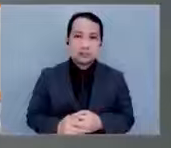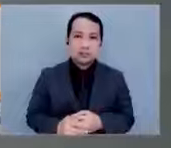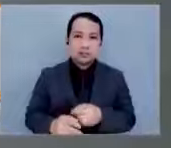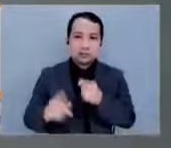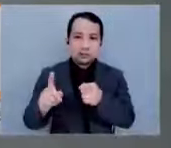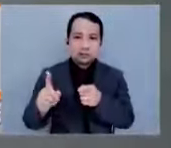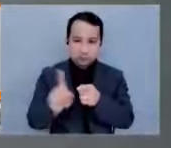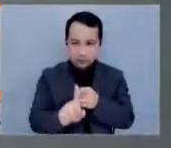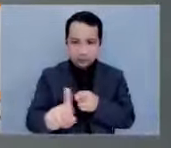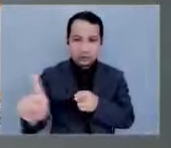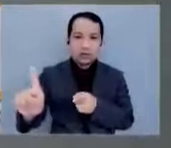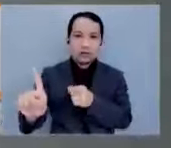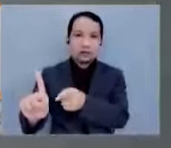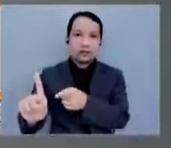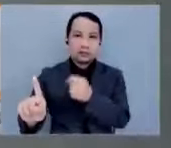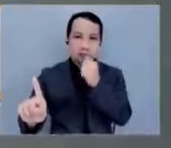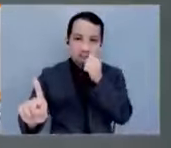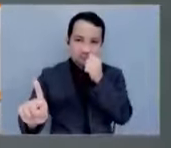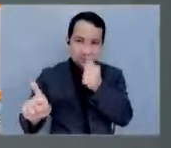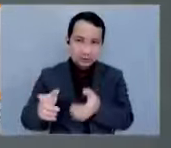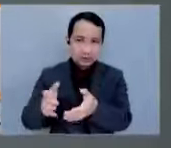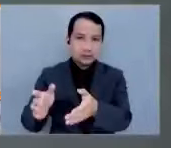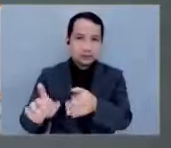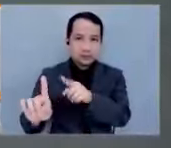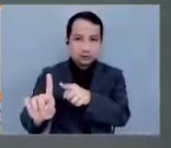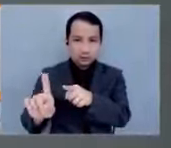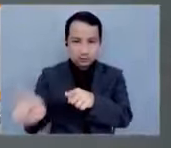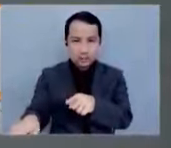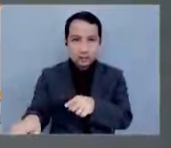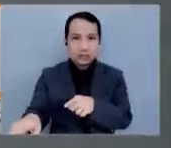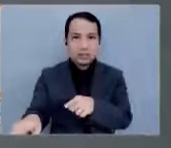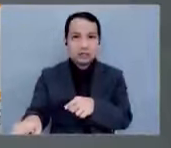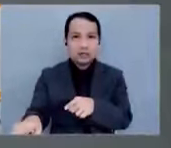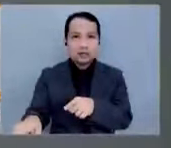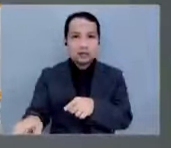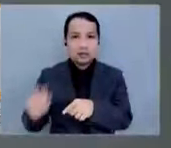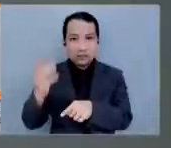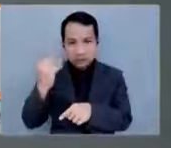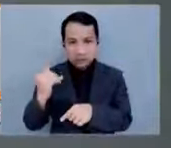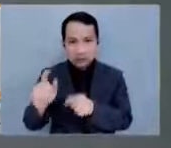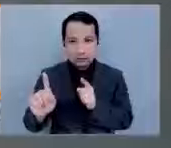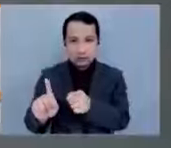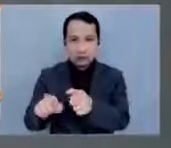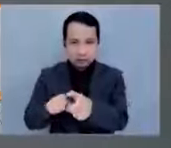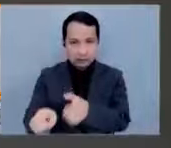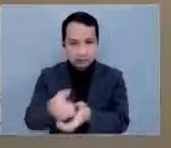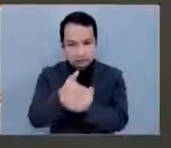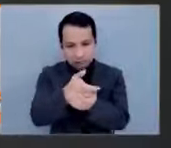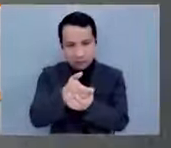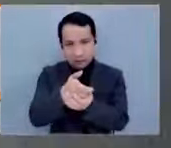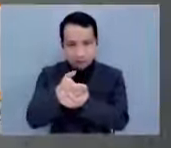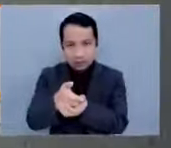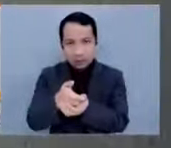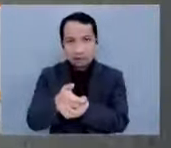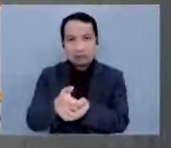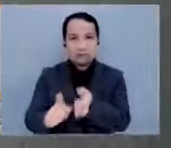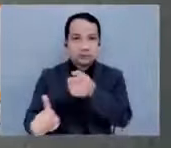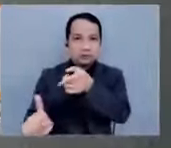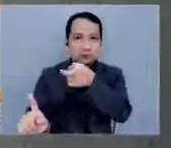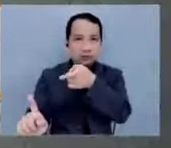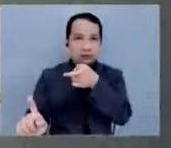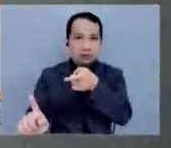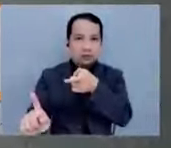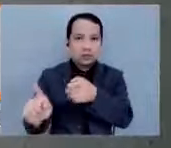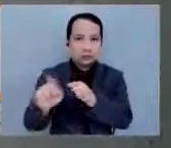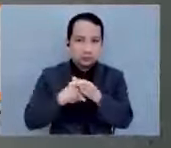Nakapaglakad pa ang biktima papunta ng sidewalk bago natumba. Pero sinundan pa rin siya ng gunman at muling pinagbabaril. Mabilis na tumakas